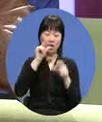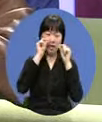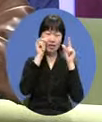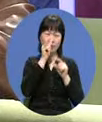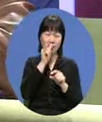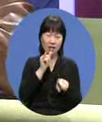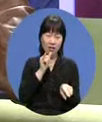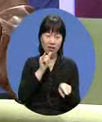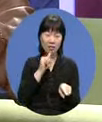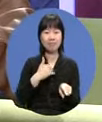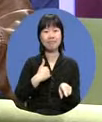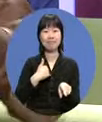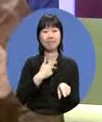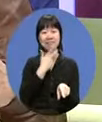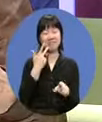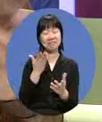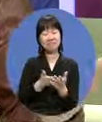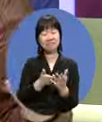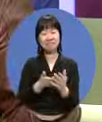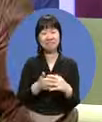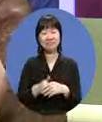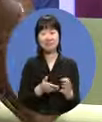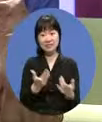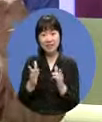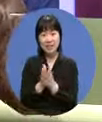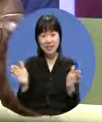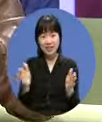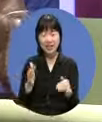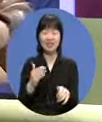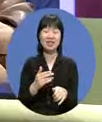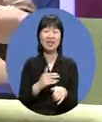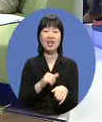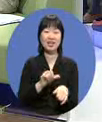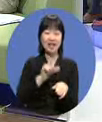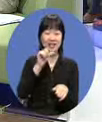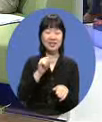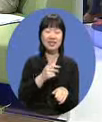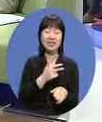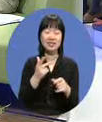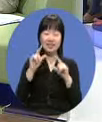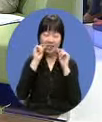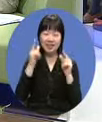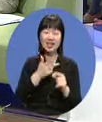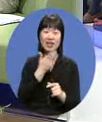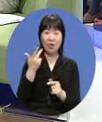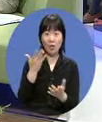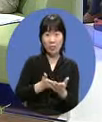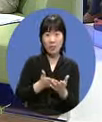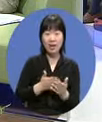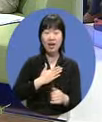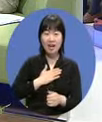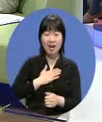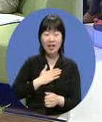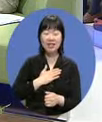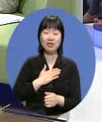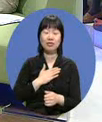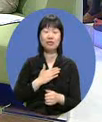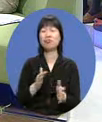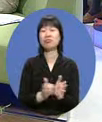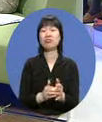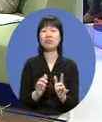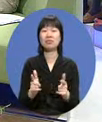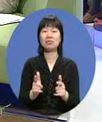그러면 I get up at 5. 쉽잖아요. 한번 해보실까요? 시작. I get up at 5. 그죠? 네, 다 하시잖아요. 네. 근데 그렇게 했다고 영어를 한 게